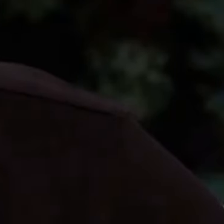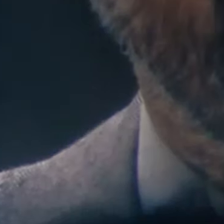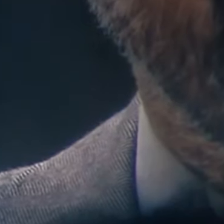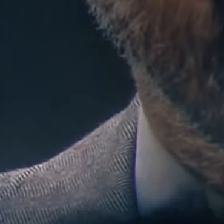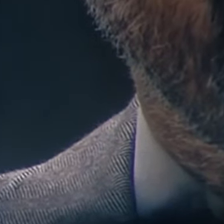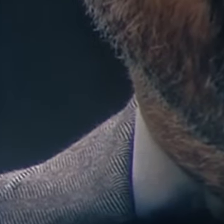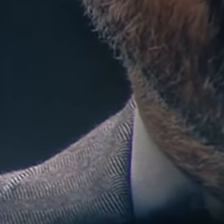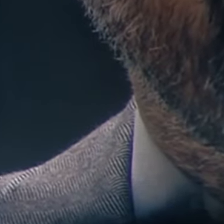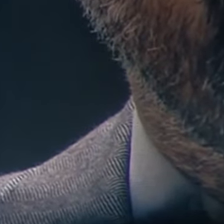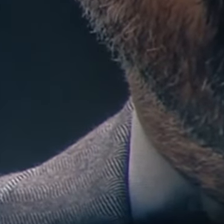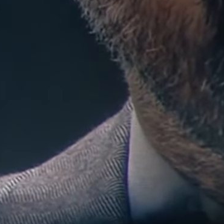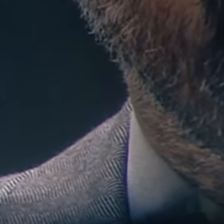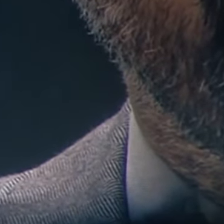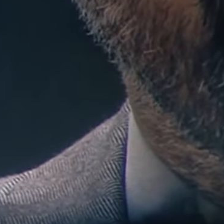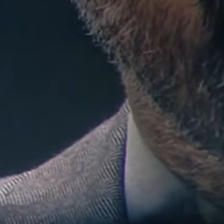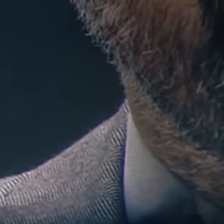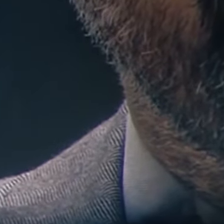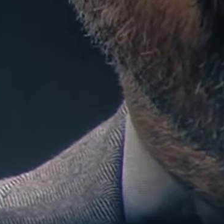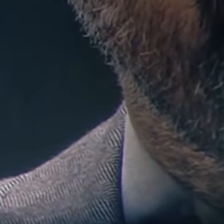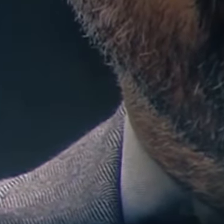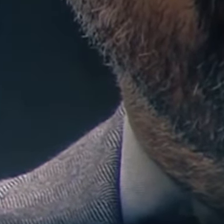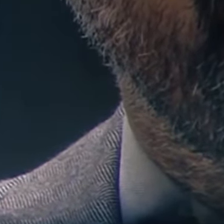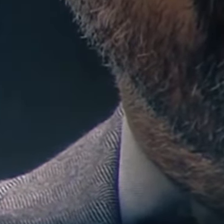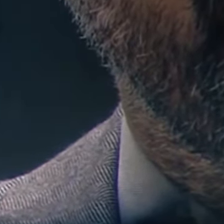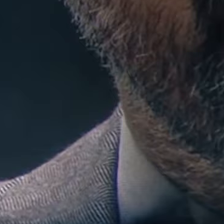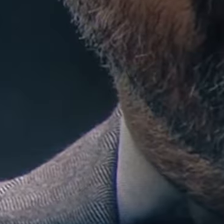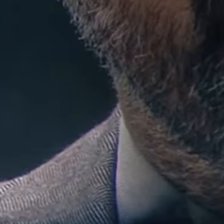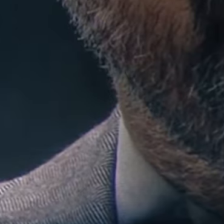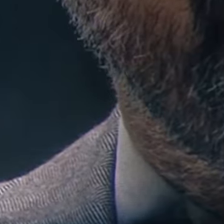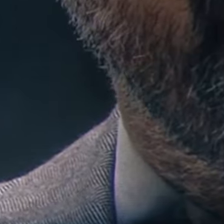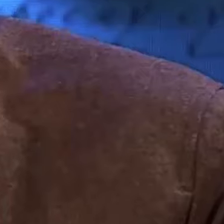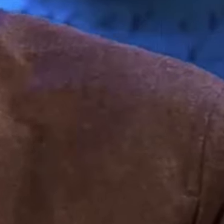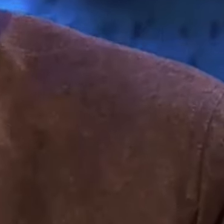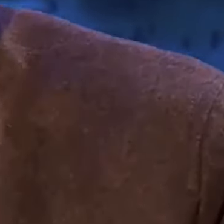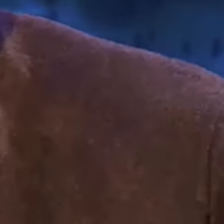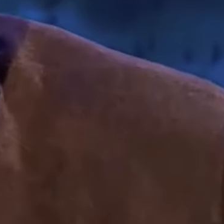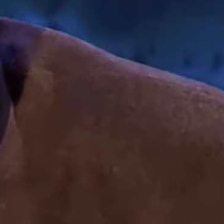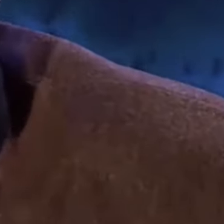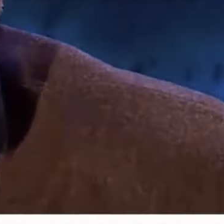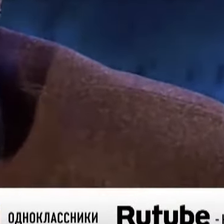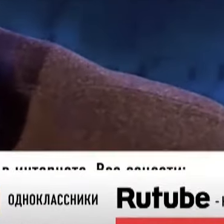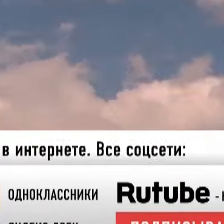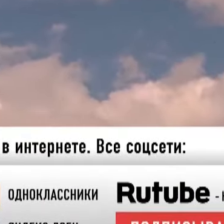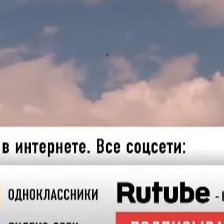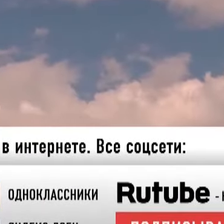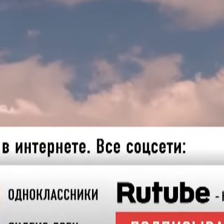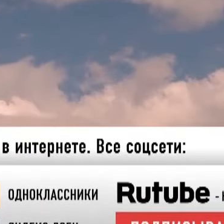чем спасение. По субботам в 10 вечера на Спасе. Вот уж чего, вот уж какого я ответа не